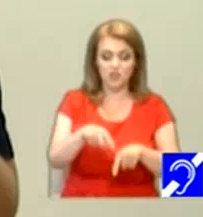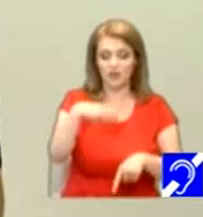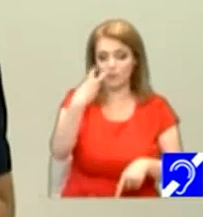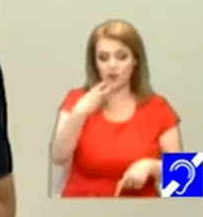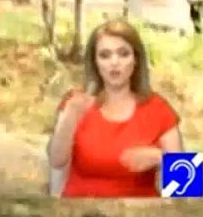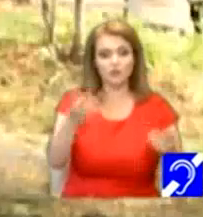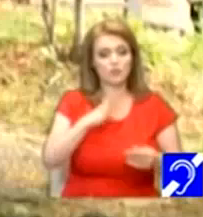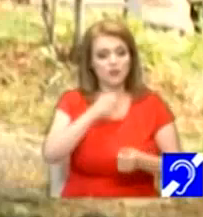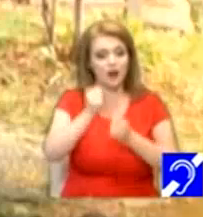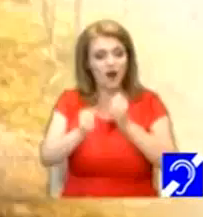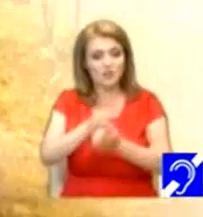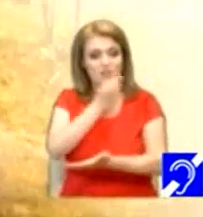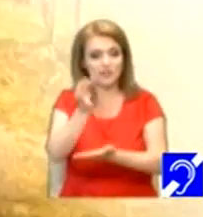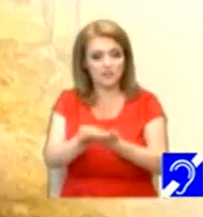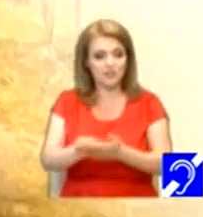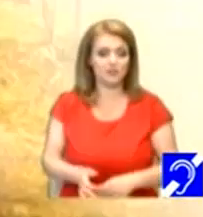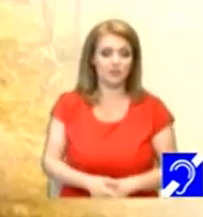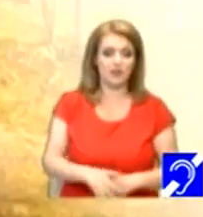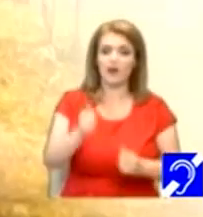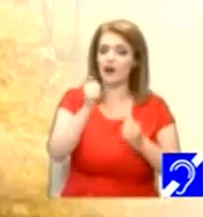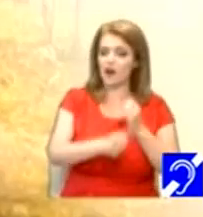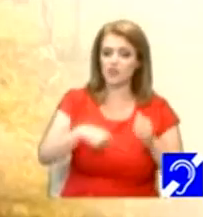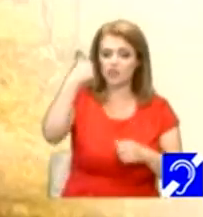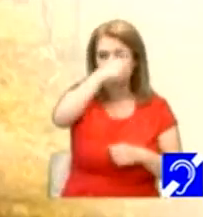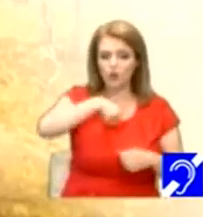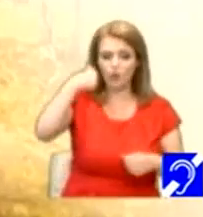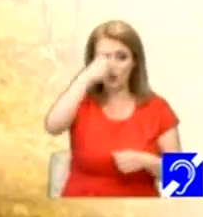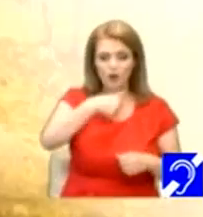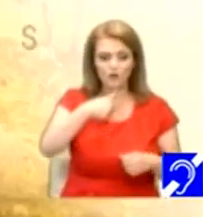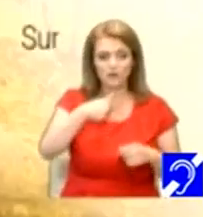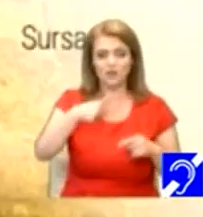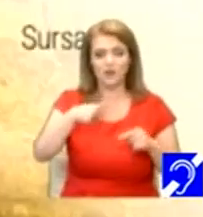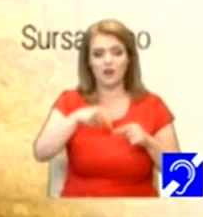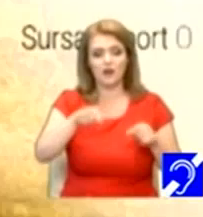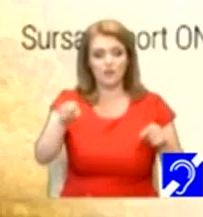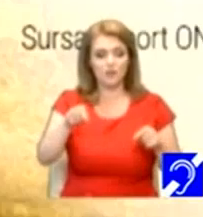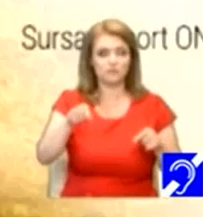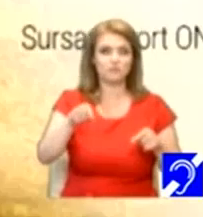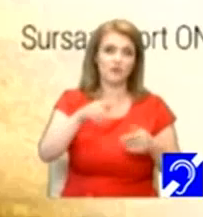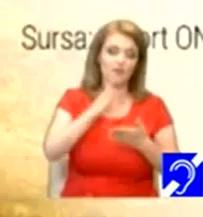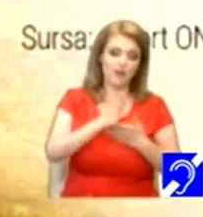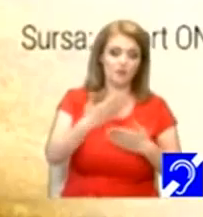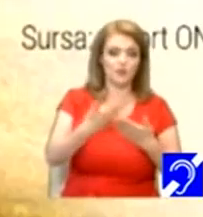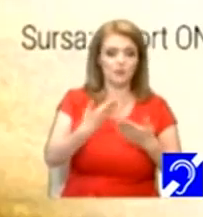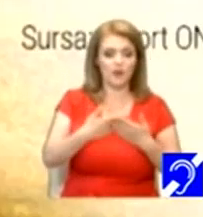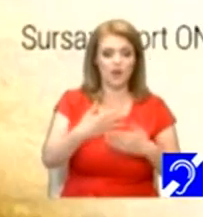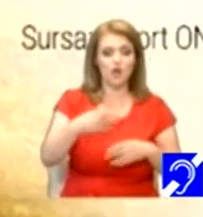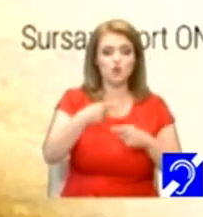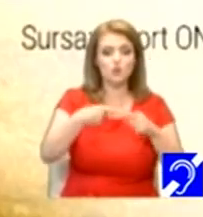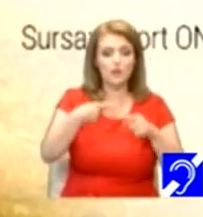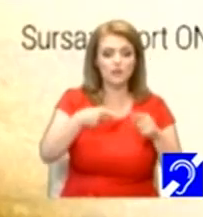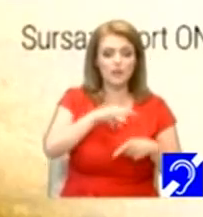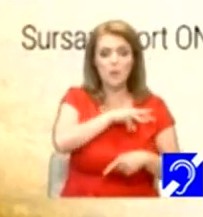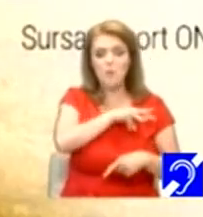să fie responsabili. Anual în lume se produc 450 de milioane de tone de plastic. Jumătate din acest